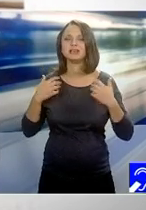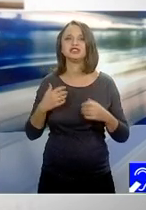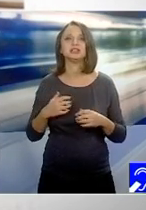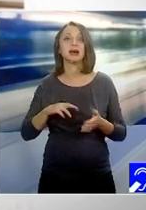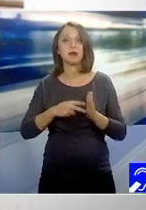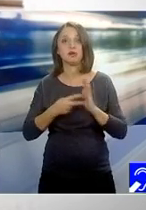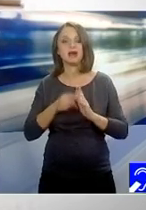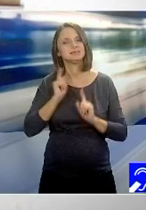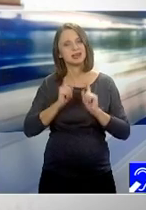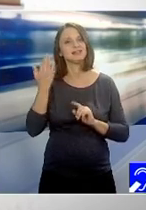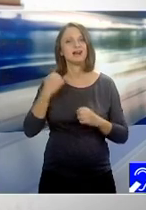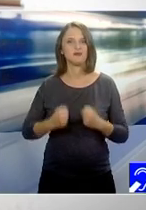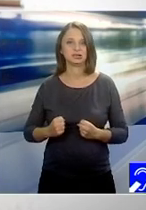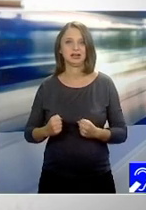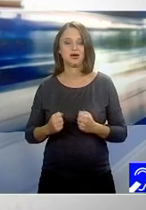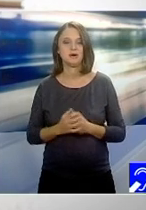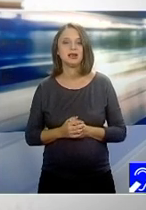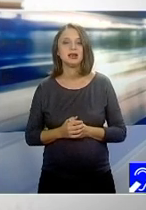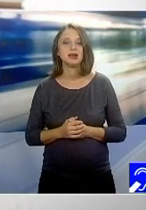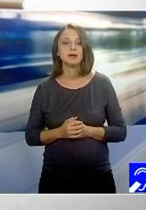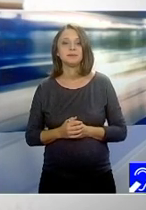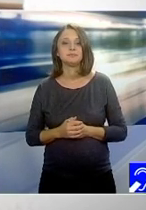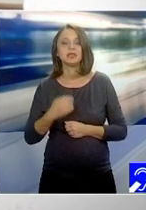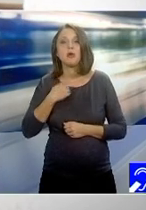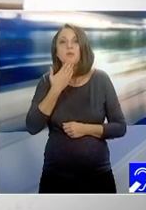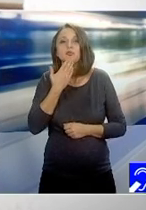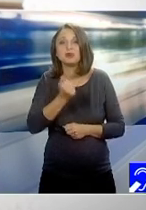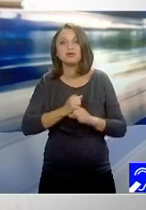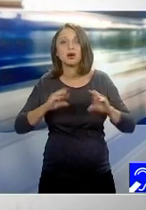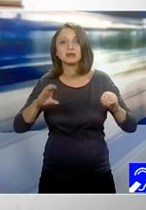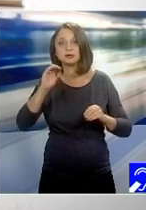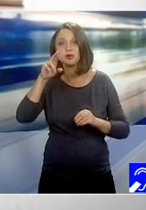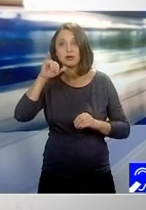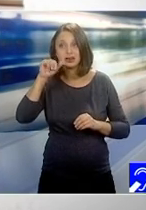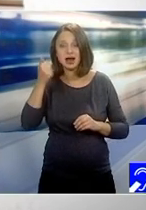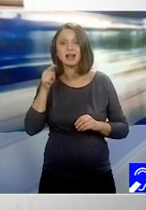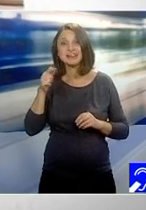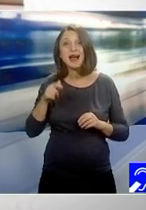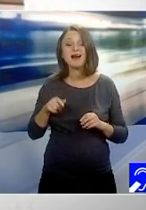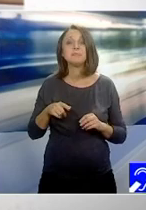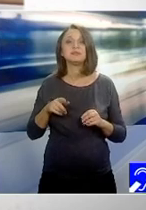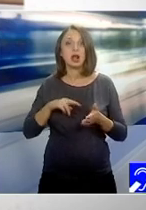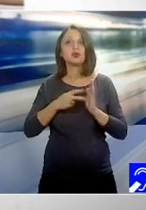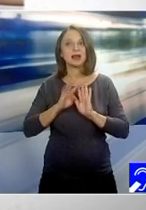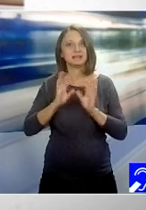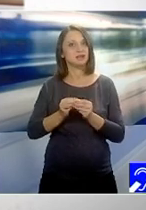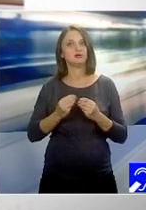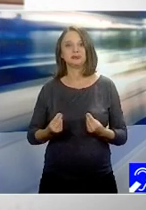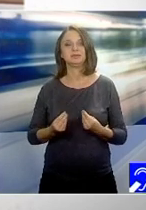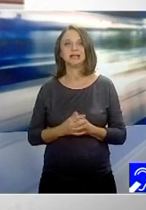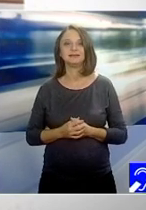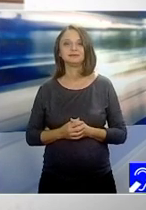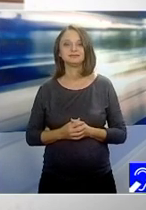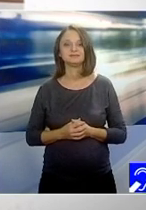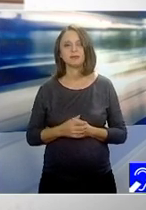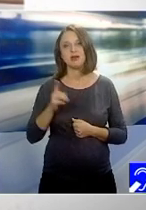organizat și eu am o extrem de mare gratitudine Corinei că l-a organizat și sperăm să urmeze. Eu cred